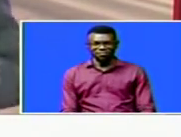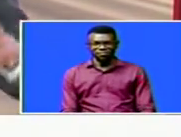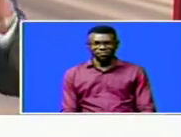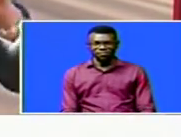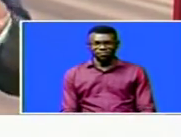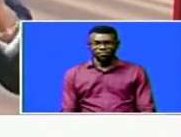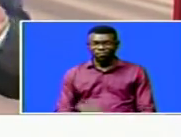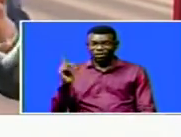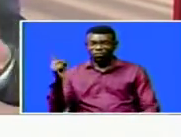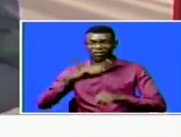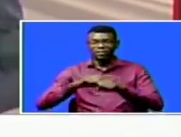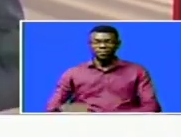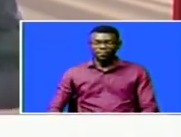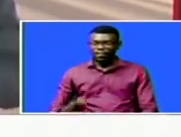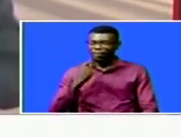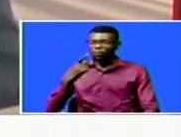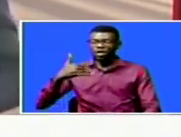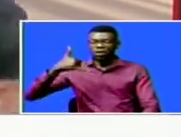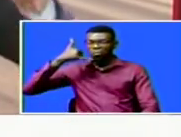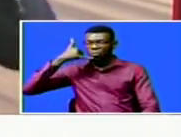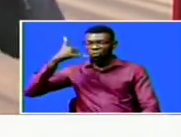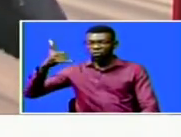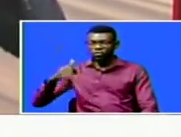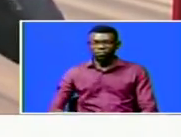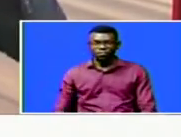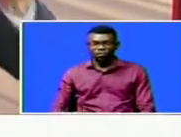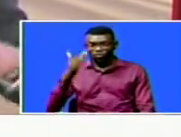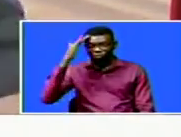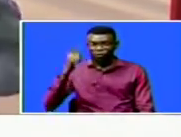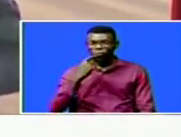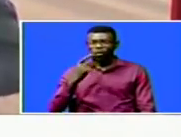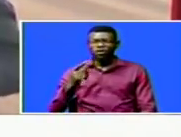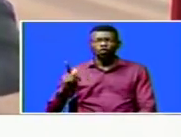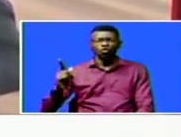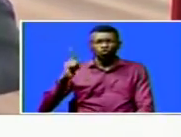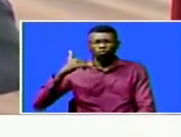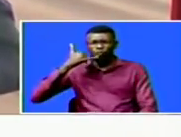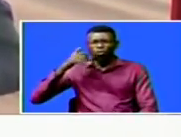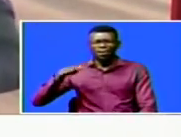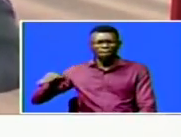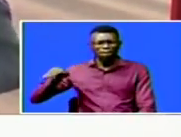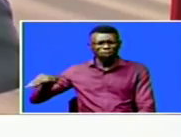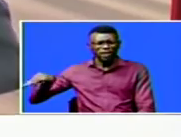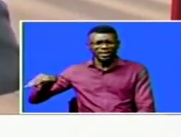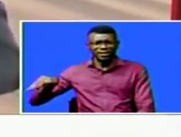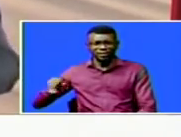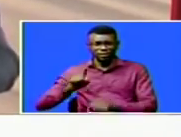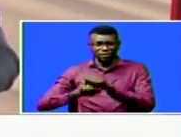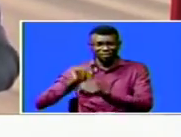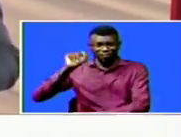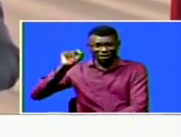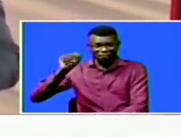Kuna siku moja alipiga simu, najua zake zilikuwa za asubuhi saa 11.